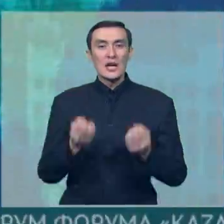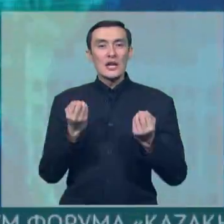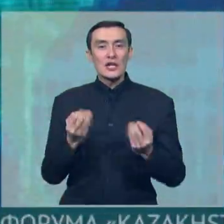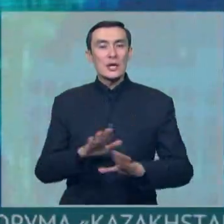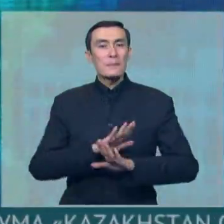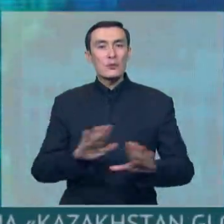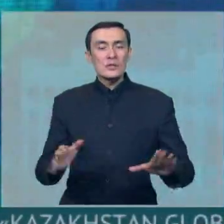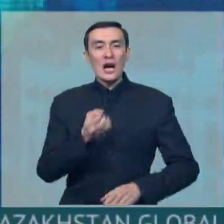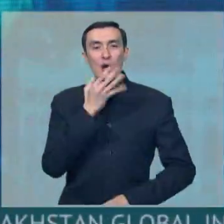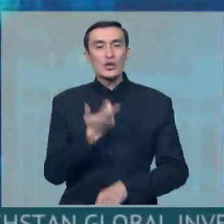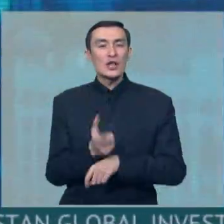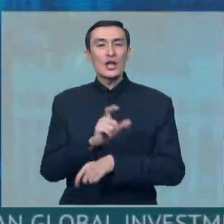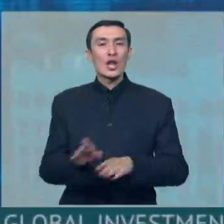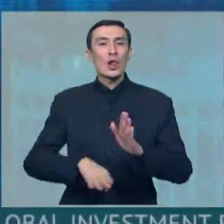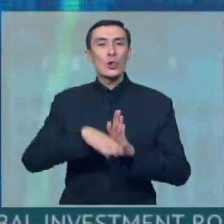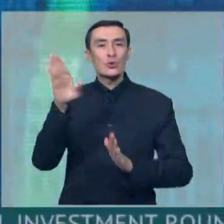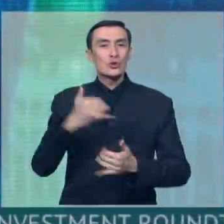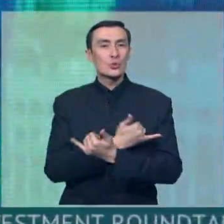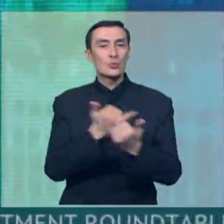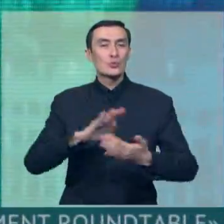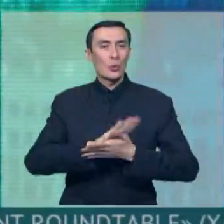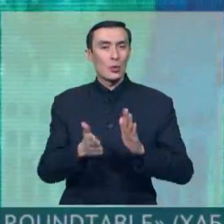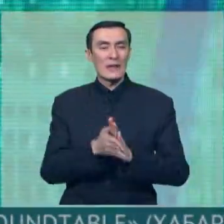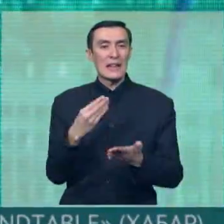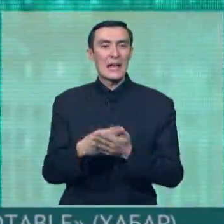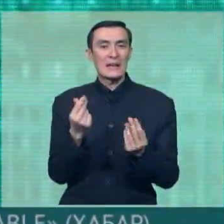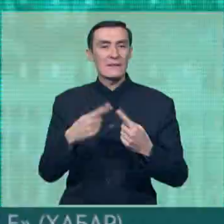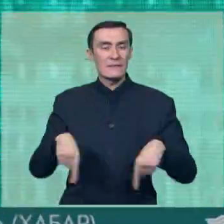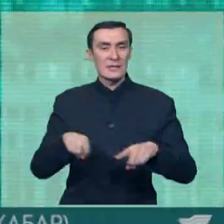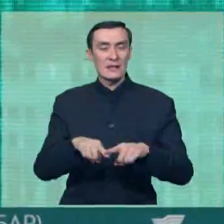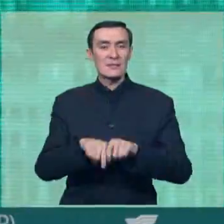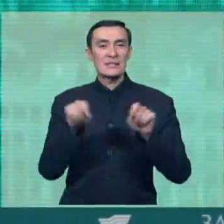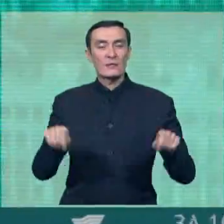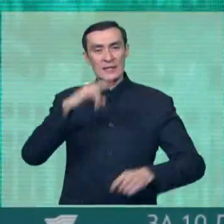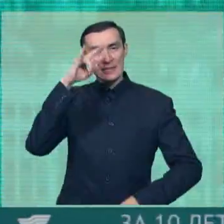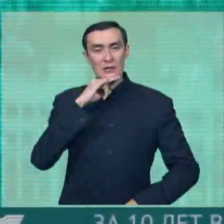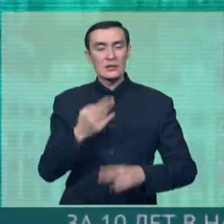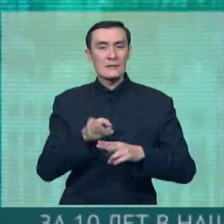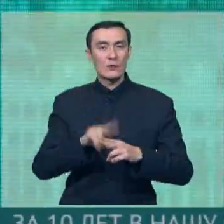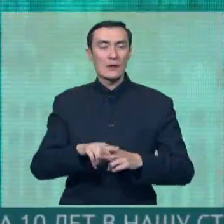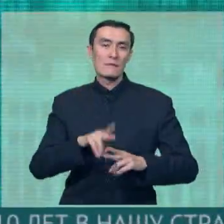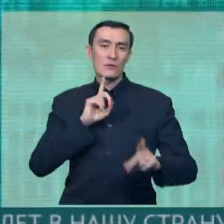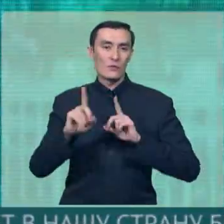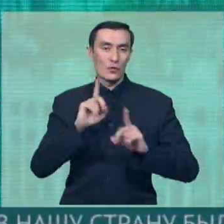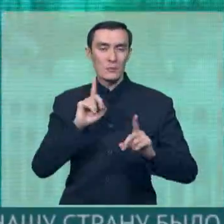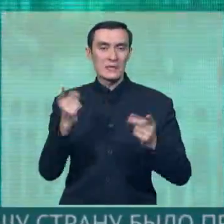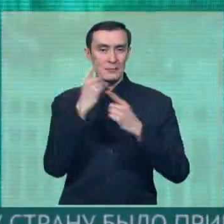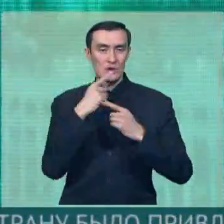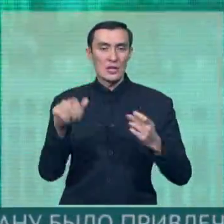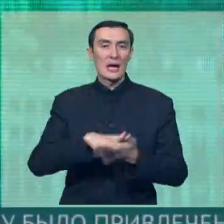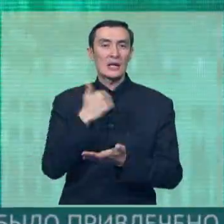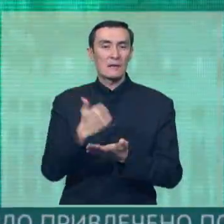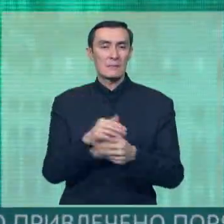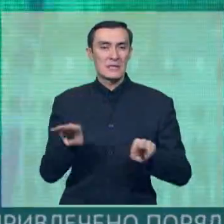Не просто хорошие, а наилучшие условия для инвесторов намерены создать в Казахстане. Об этом сегодня во время международного инвестфорума сообщил глава